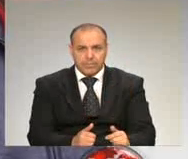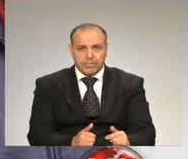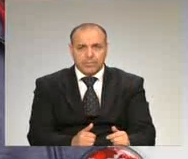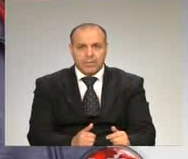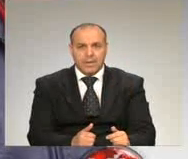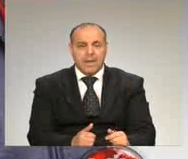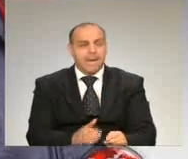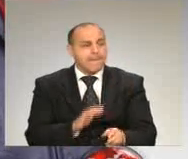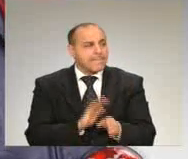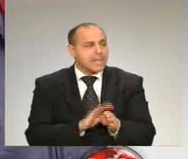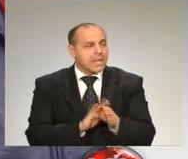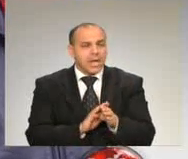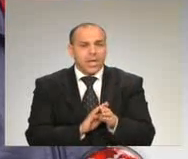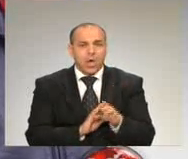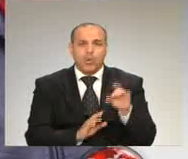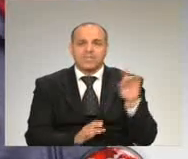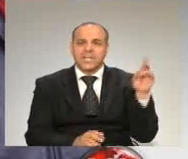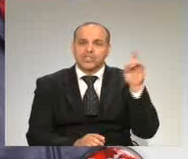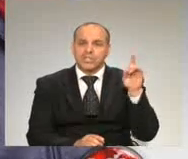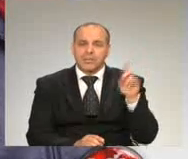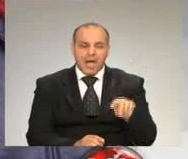تطبيقها بداية من